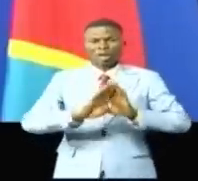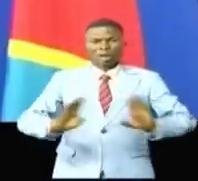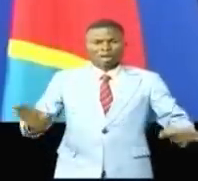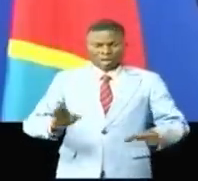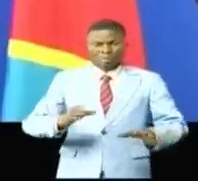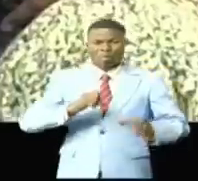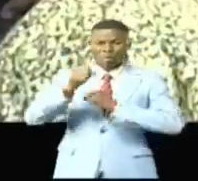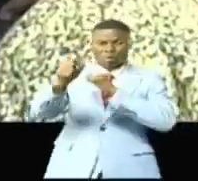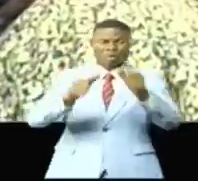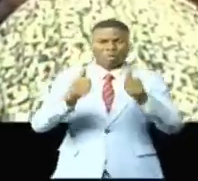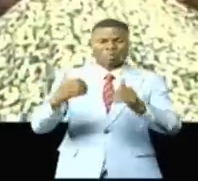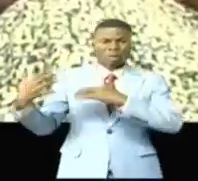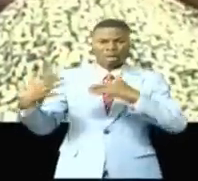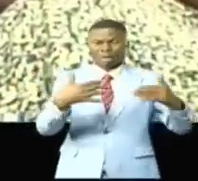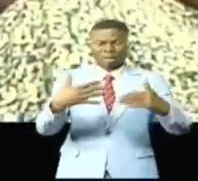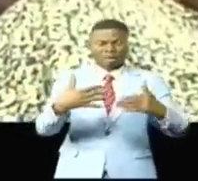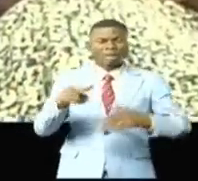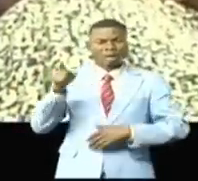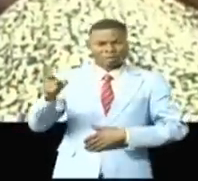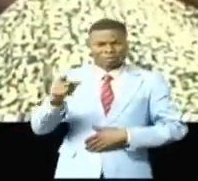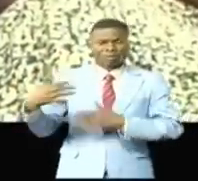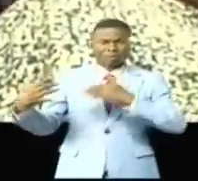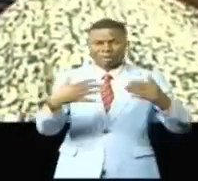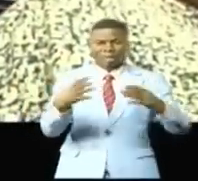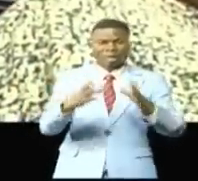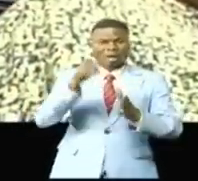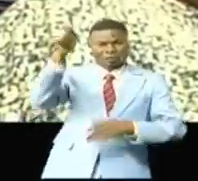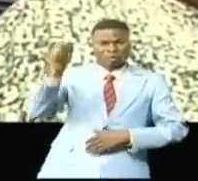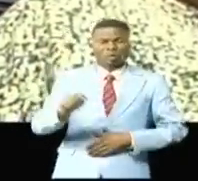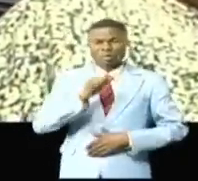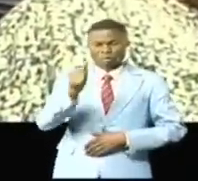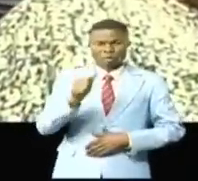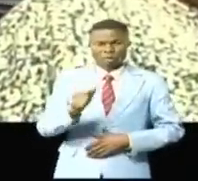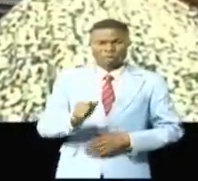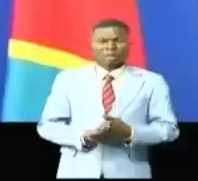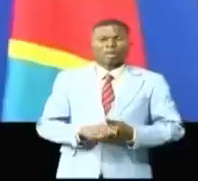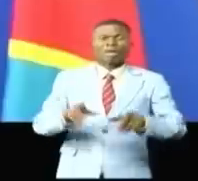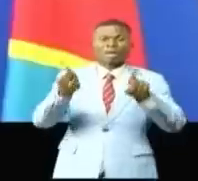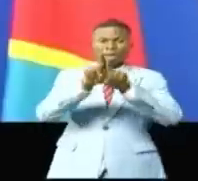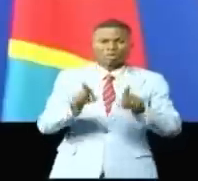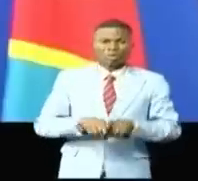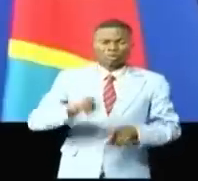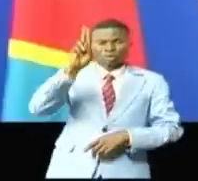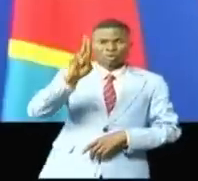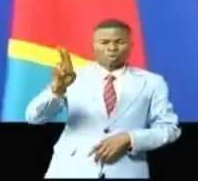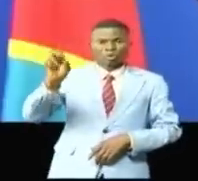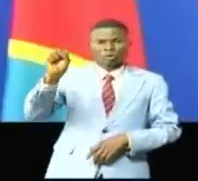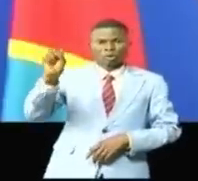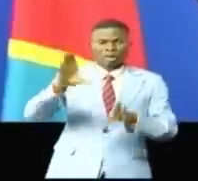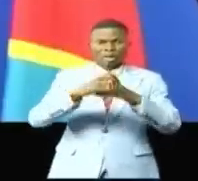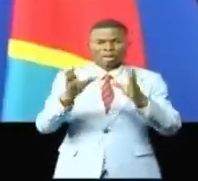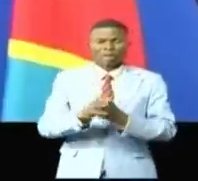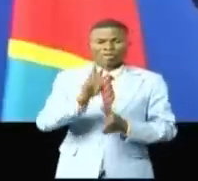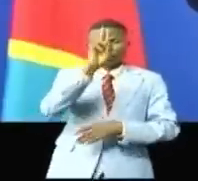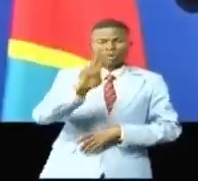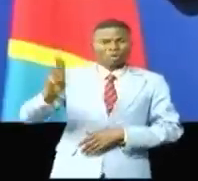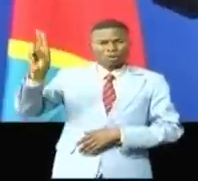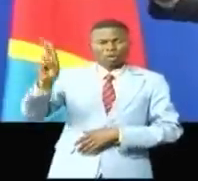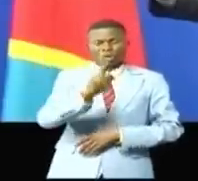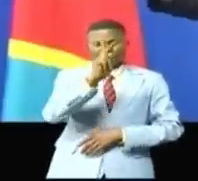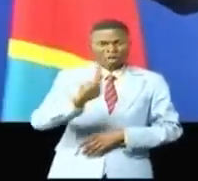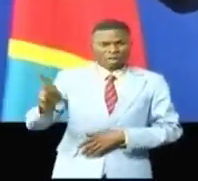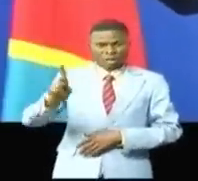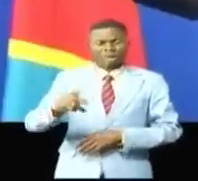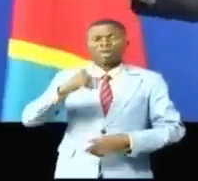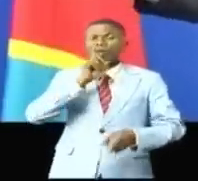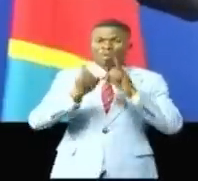bitumba mais bitumbe ça la makaka kana ba soda te ata lelo Russie na Ukraine ezana ba espace ya diplomatie yango bozo